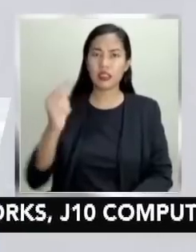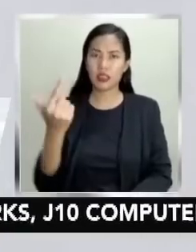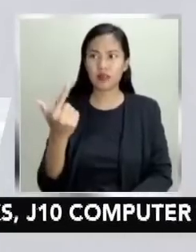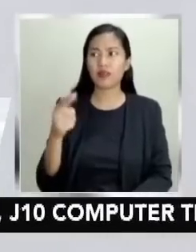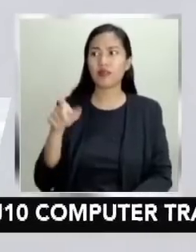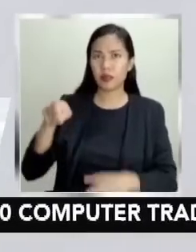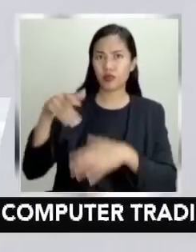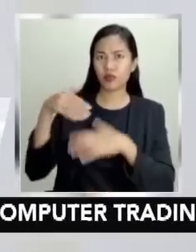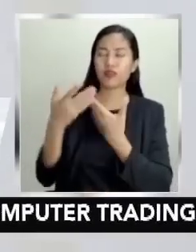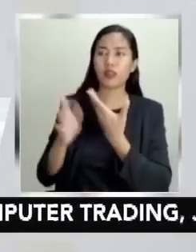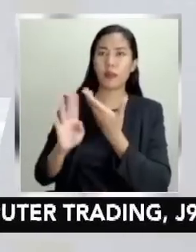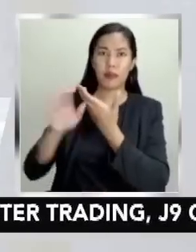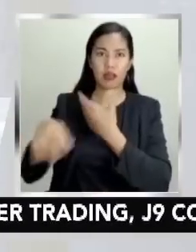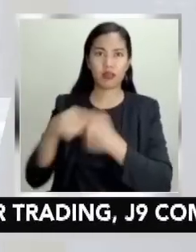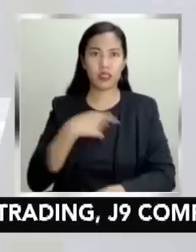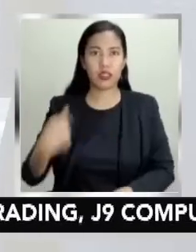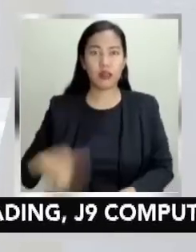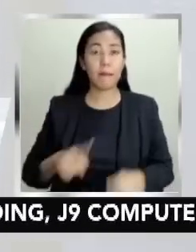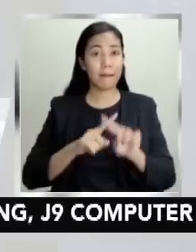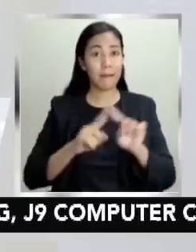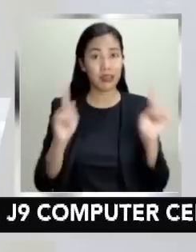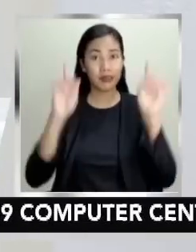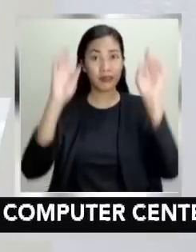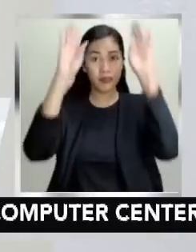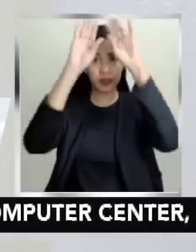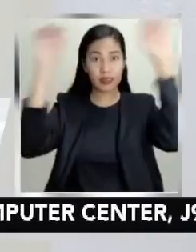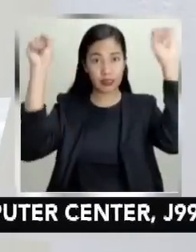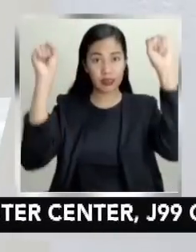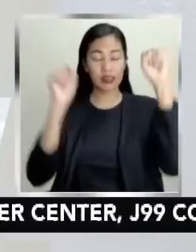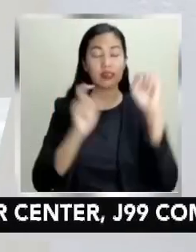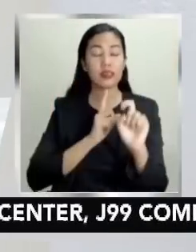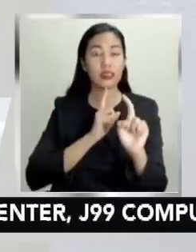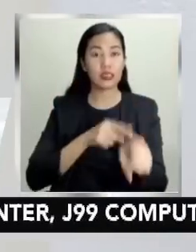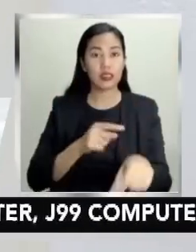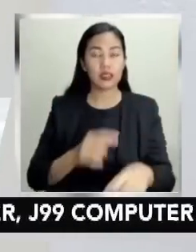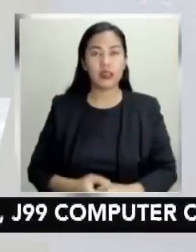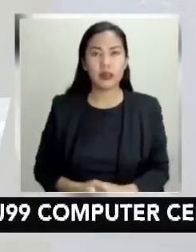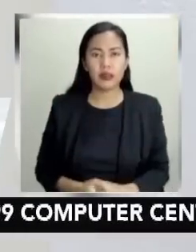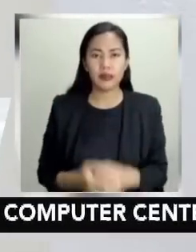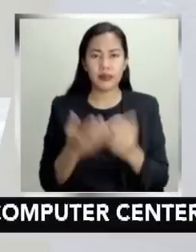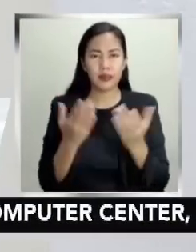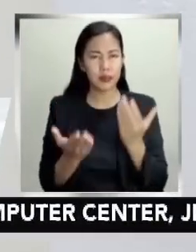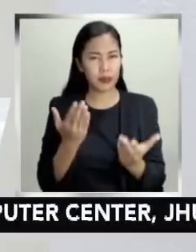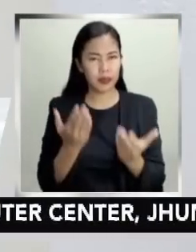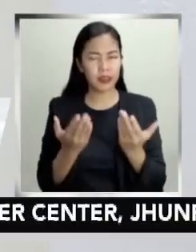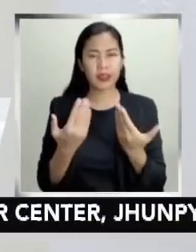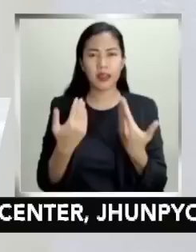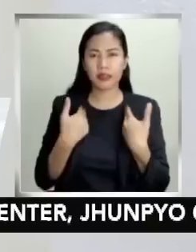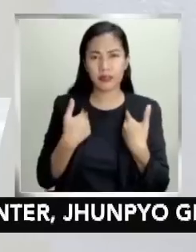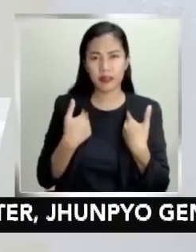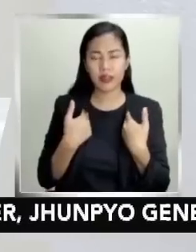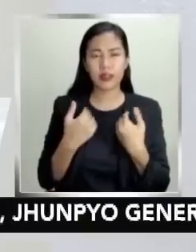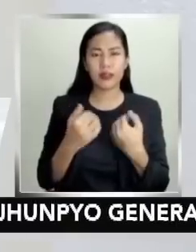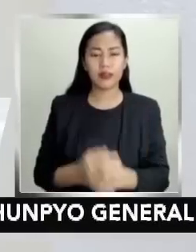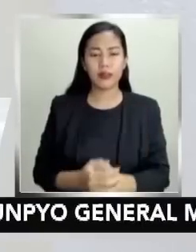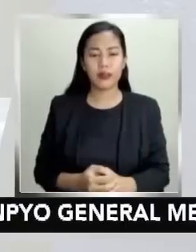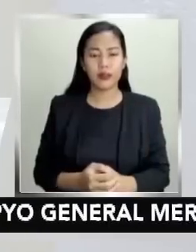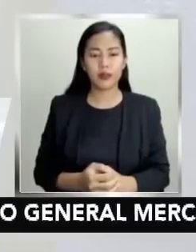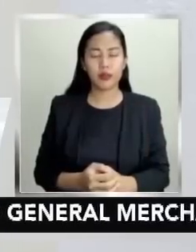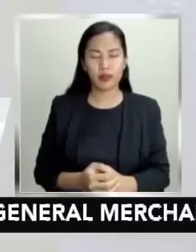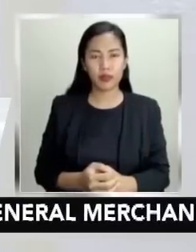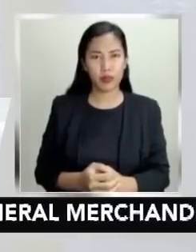ngayon ng Pangulo, I think there must have been element of yung lost in translation.